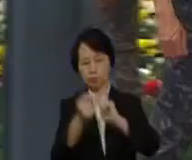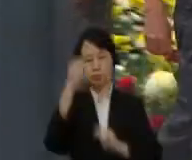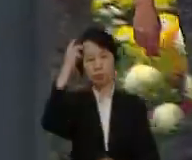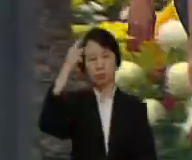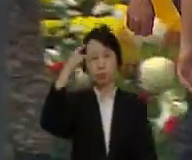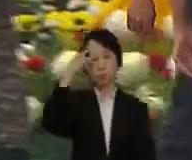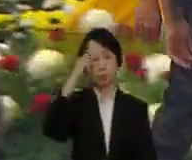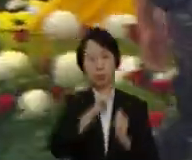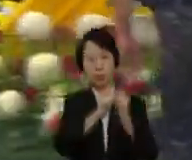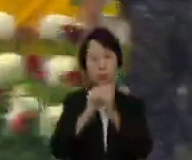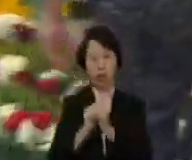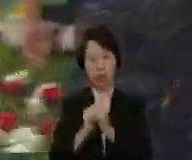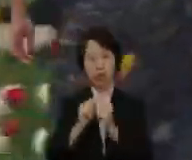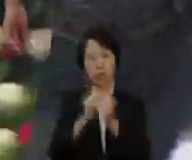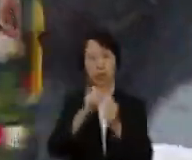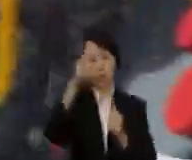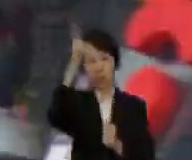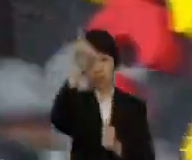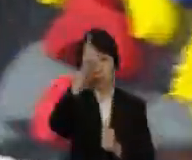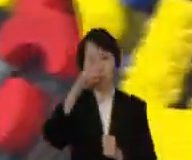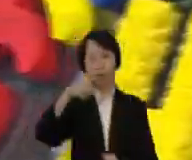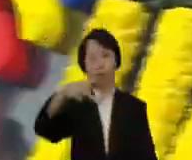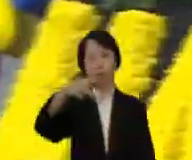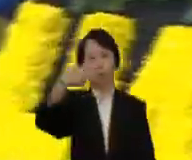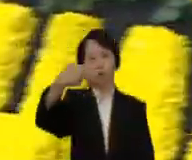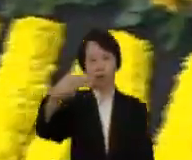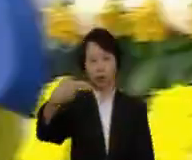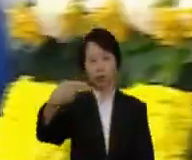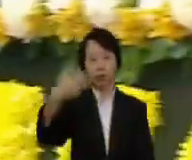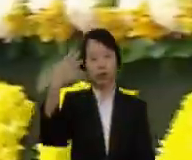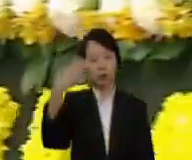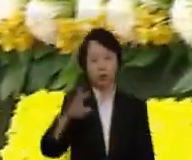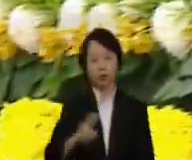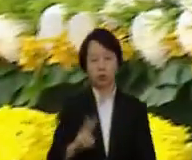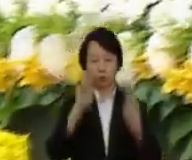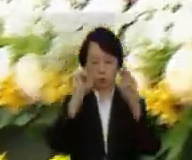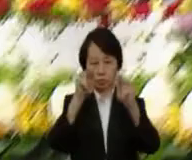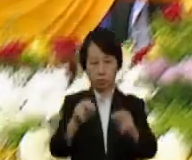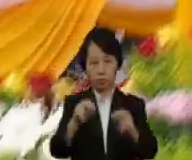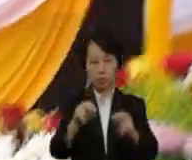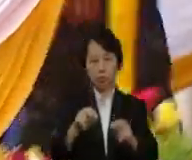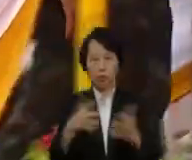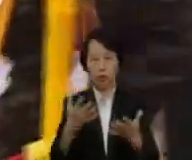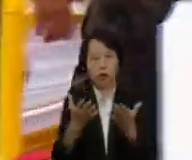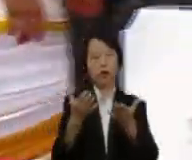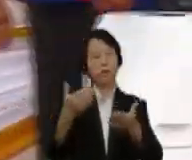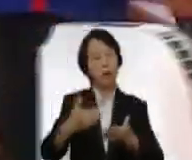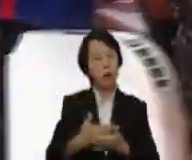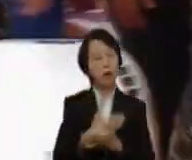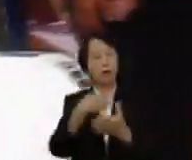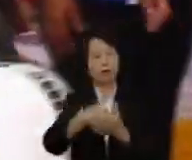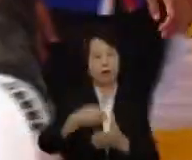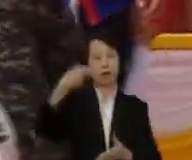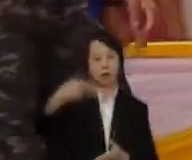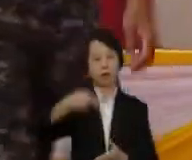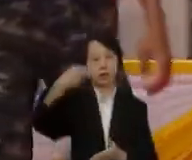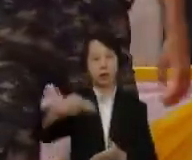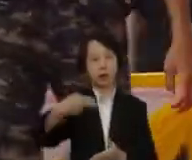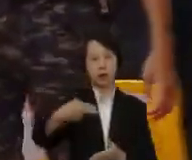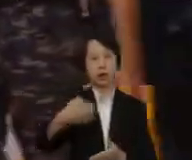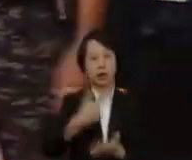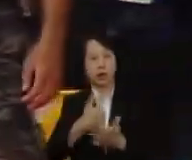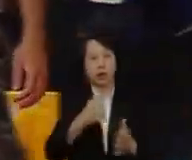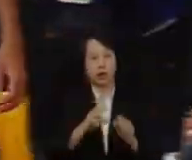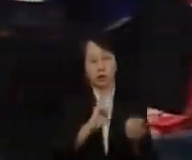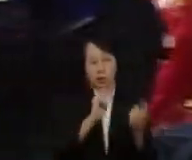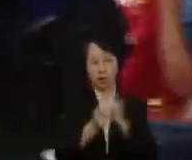politik bersama dengan Kerajaan Pakatan Harapan, yang telah pun menyaksikan lembaran baharu dalam sejarah negara. Antaranya adalah